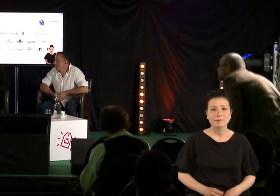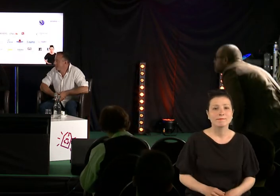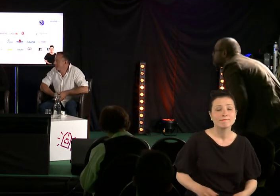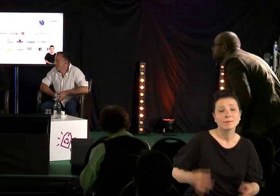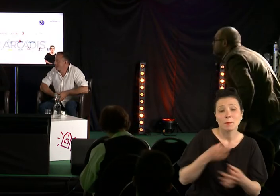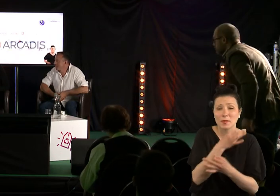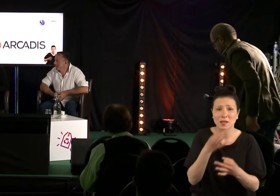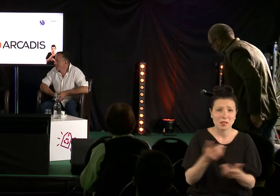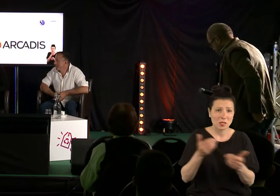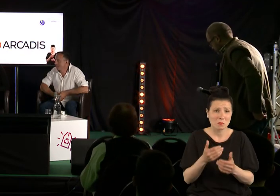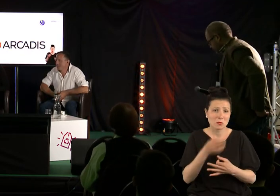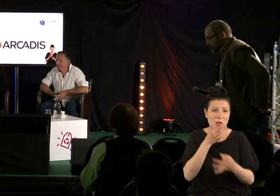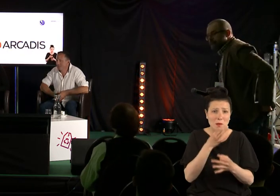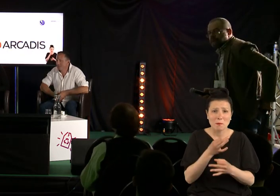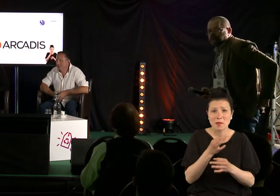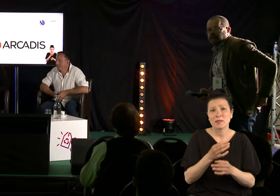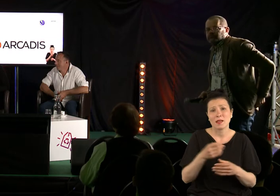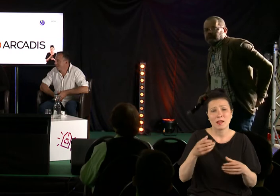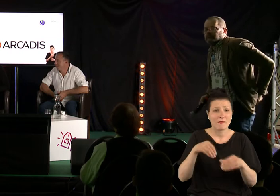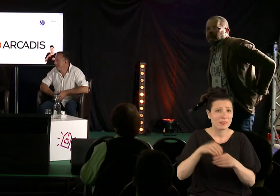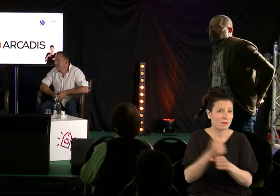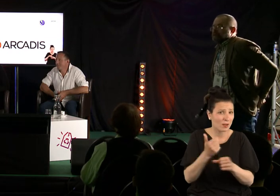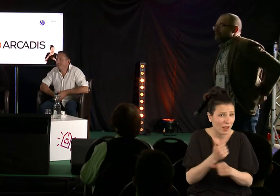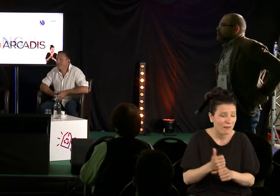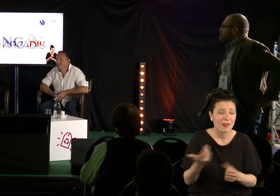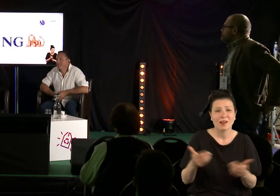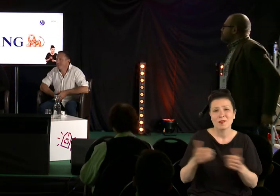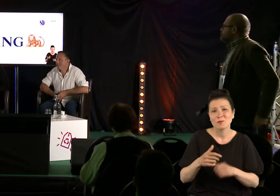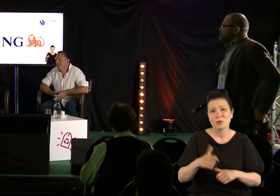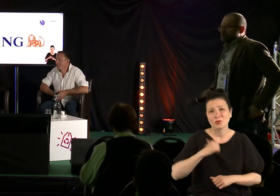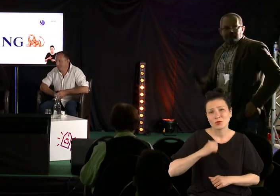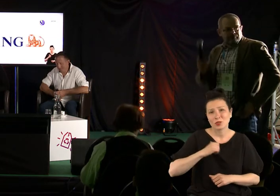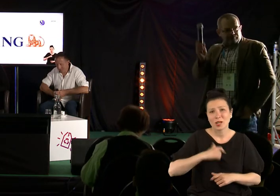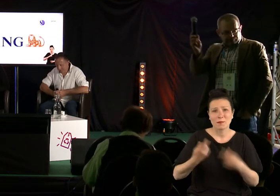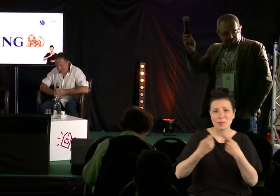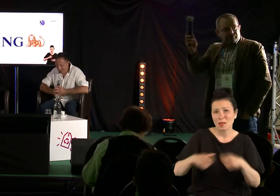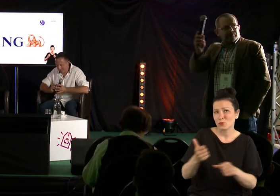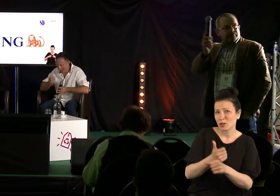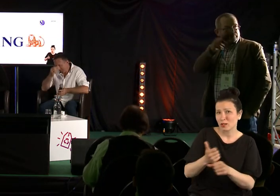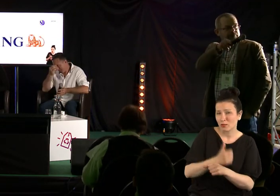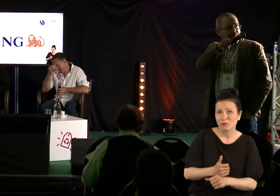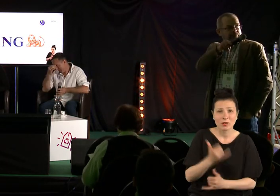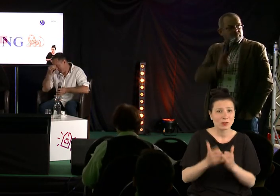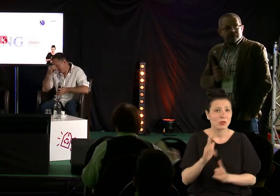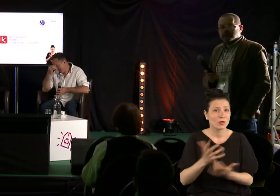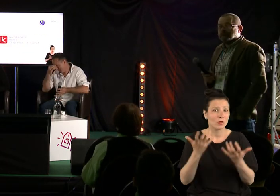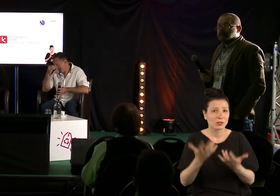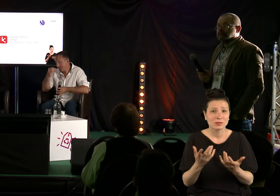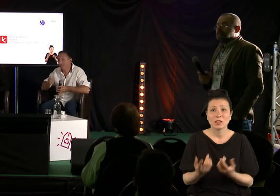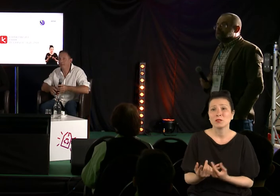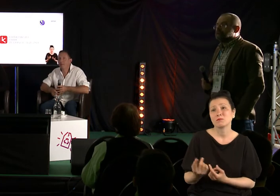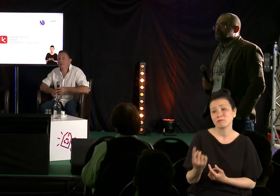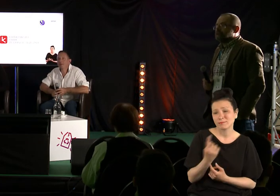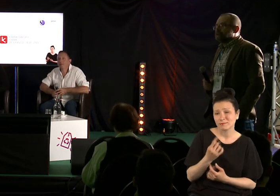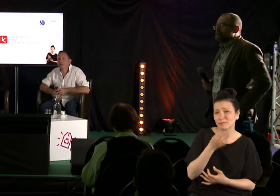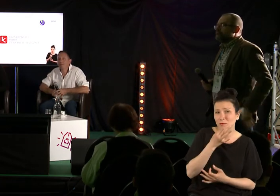pytania przy kawie. Teraz czekamy na przerwę kawową wszyscy, czy jak? To jak ktoś chce, to podejdzie i jeszcze tak, będziemy mieli może przyjemność. Ale może ktoś chce